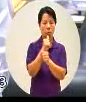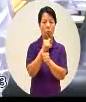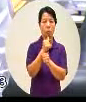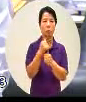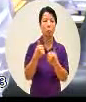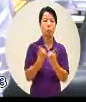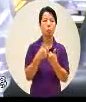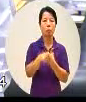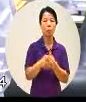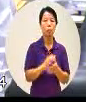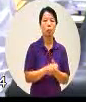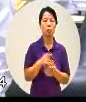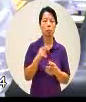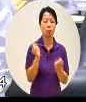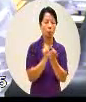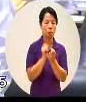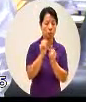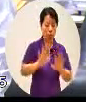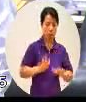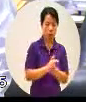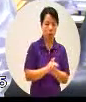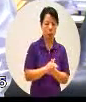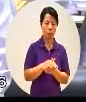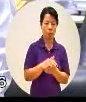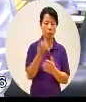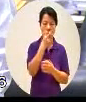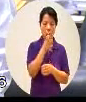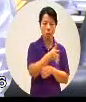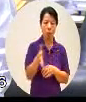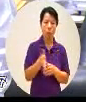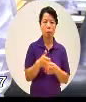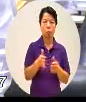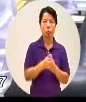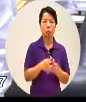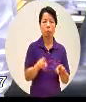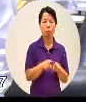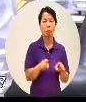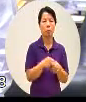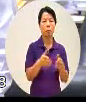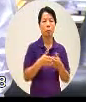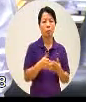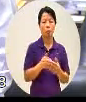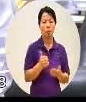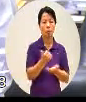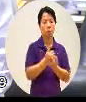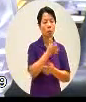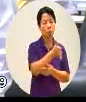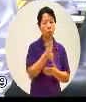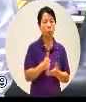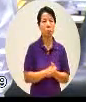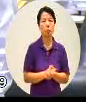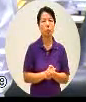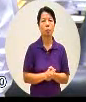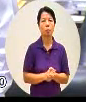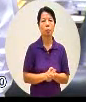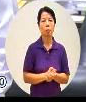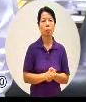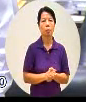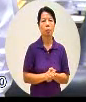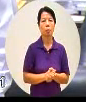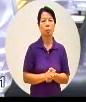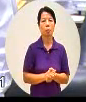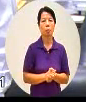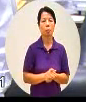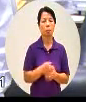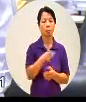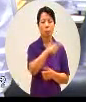今天这些顾问呐、啊，您感觉得敢不容易啊？敢不敢千安门后？所谓千安门后，等于讲你